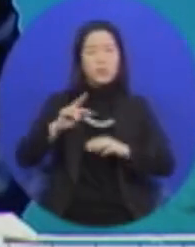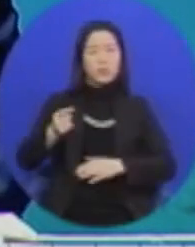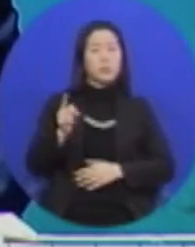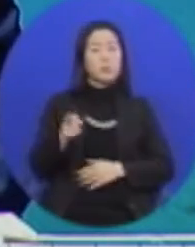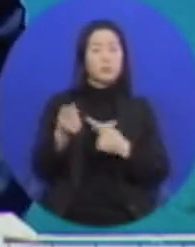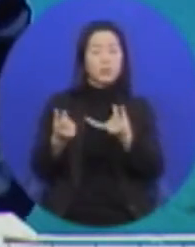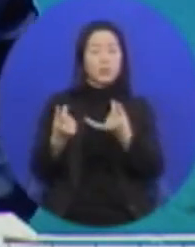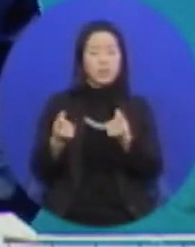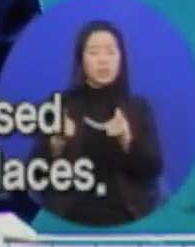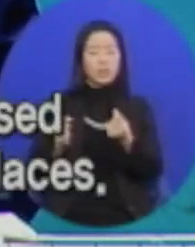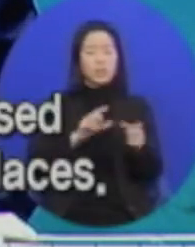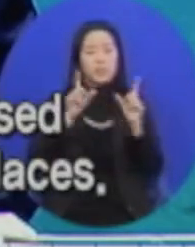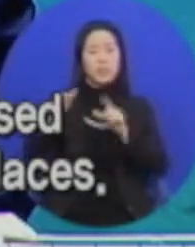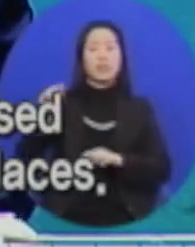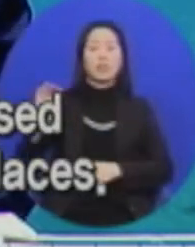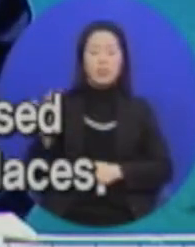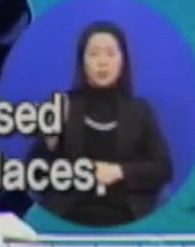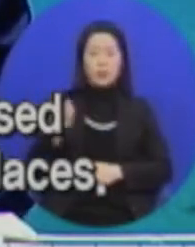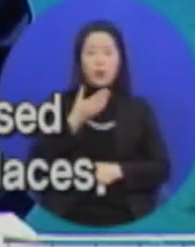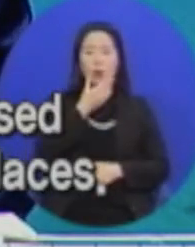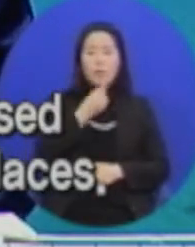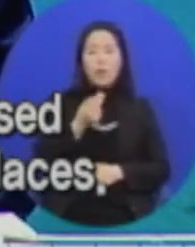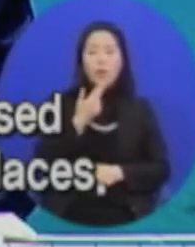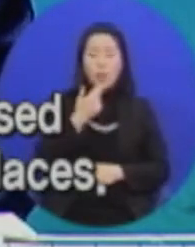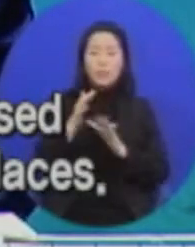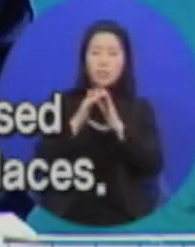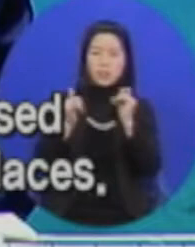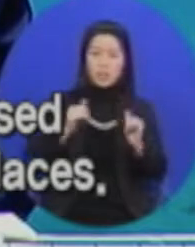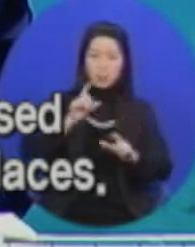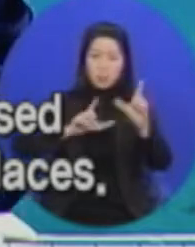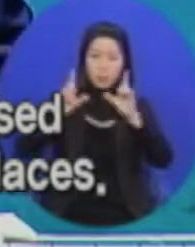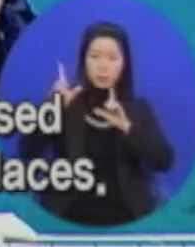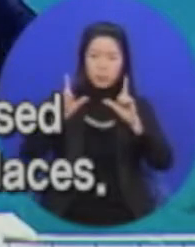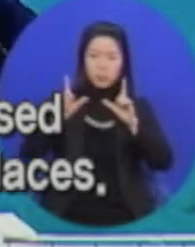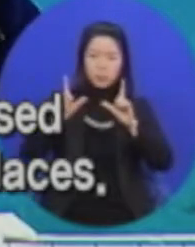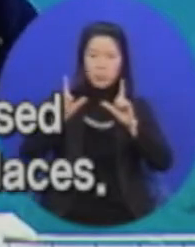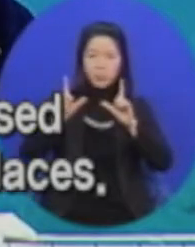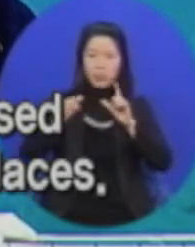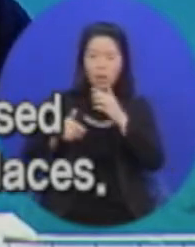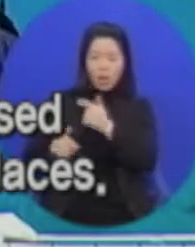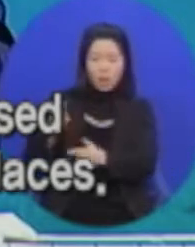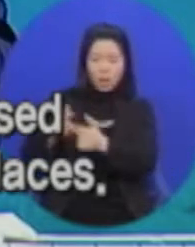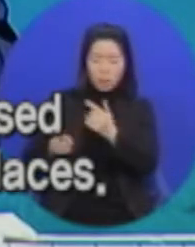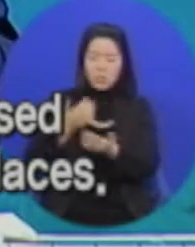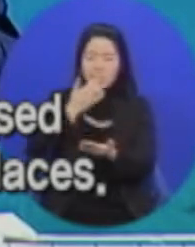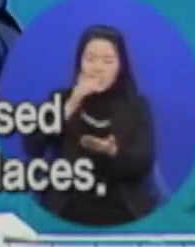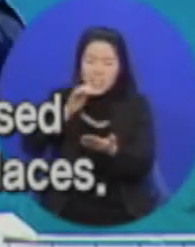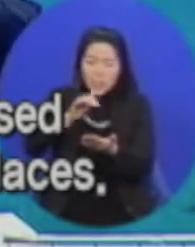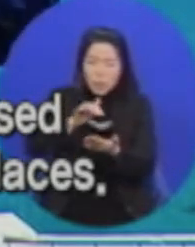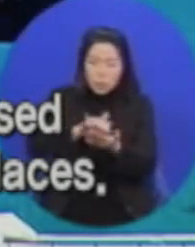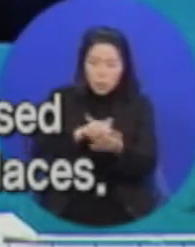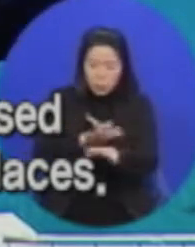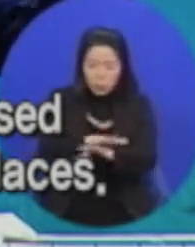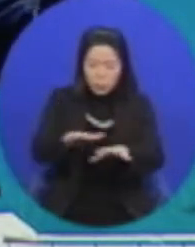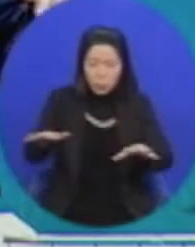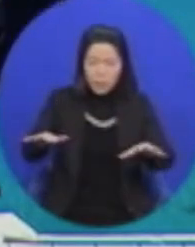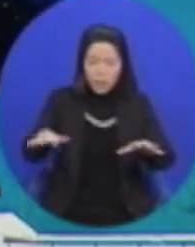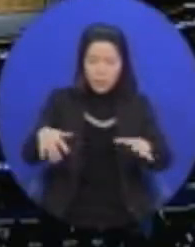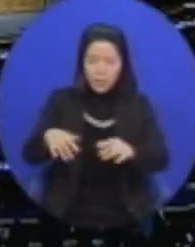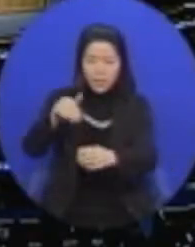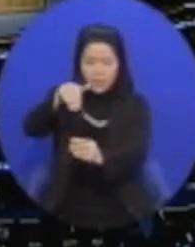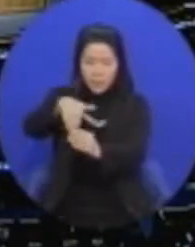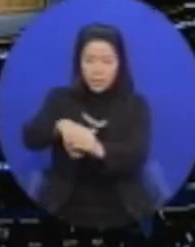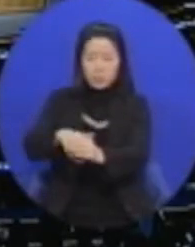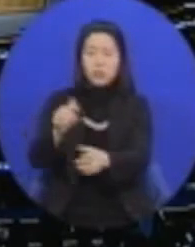요 근데 복이 없는 사람의 모습은 나무 돌 작 밭에 심겨진 나무 같아요 아돌 짝 밭에